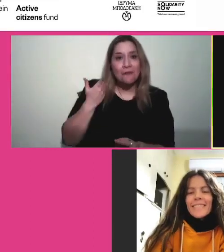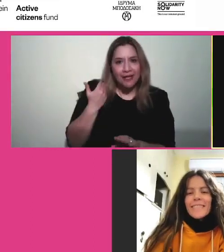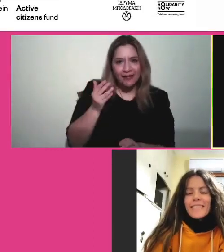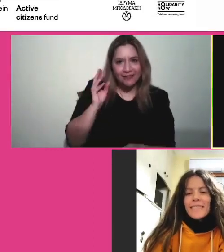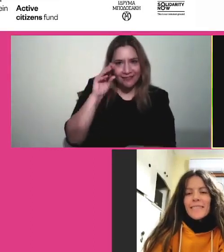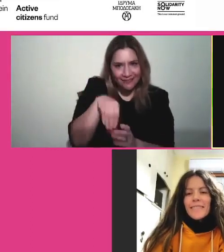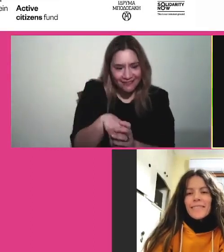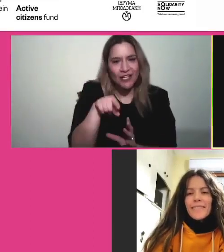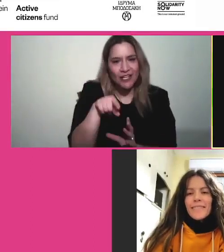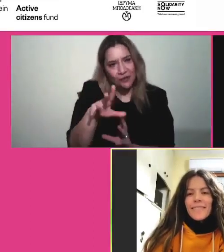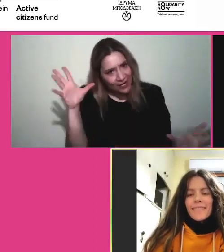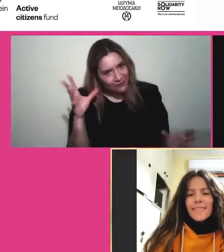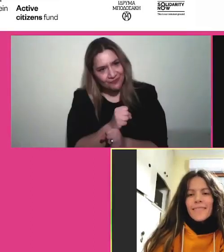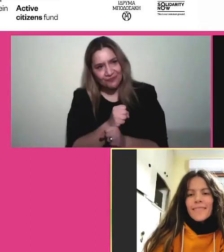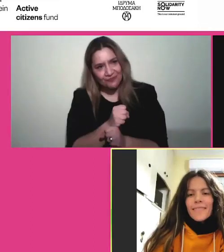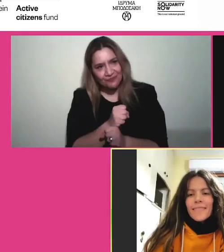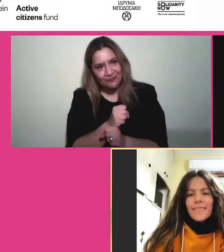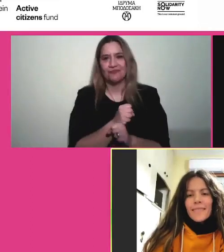καλά.